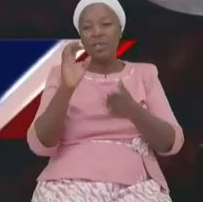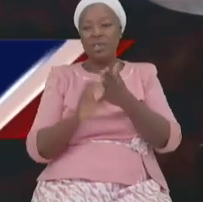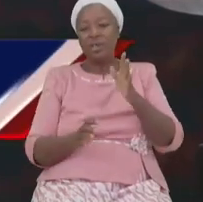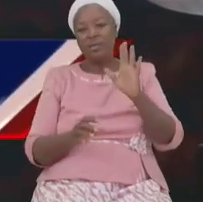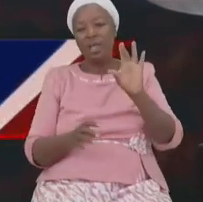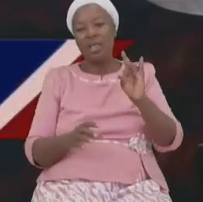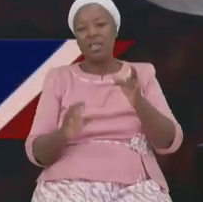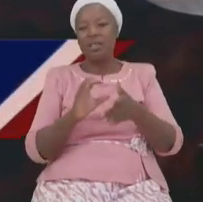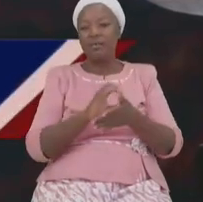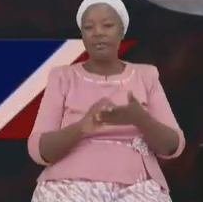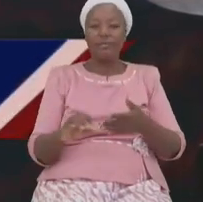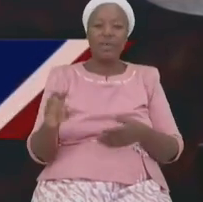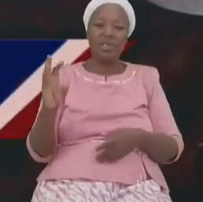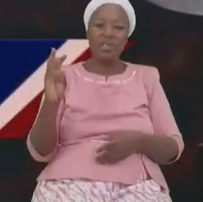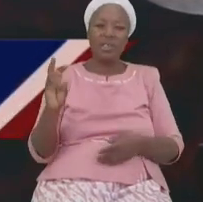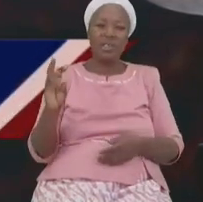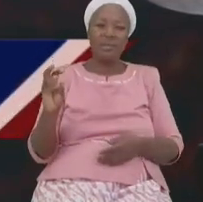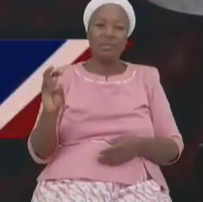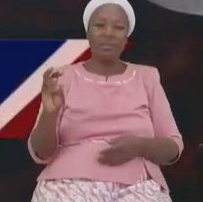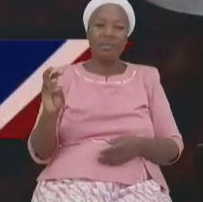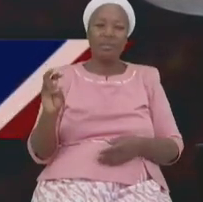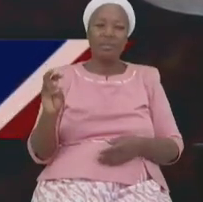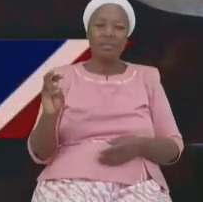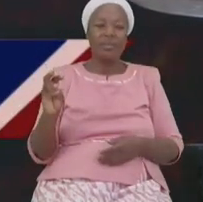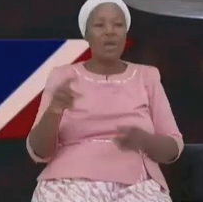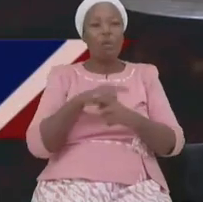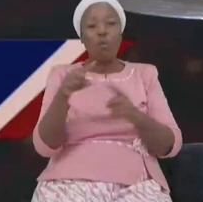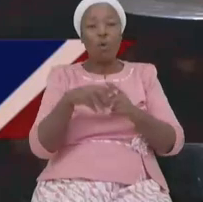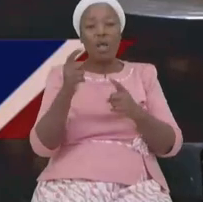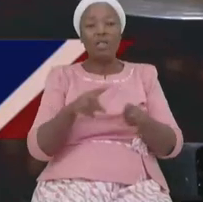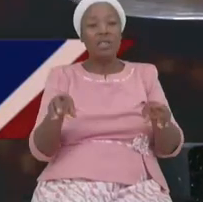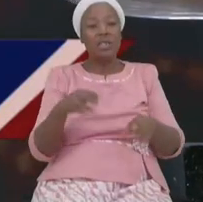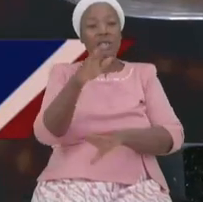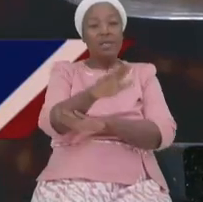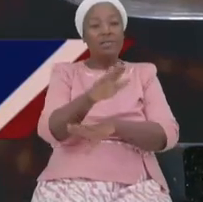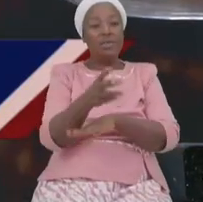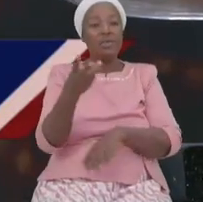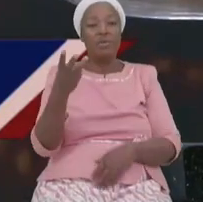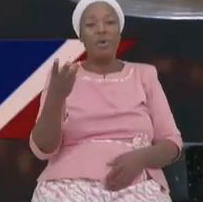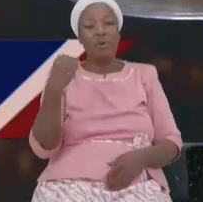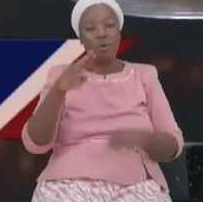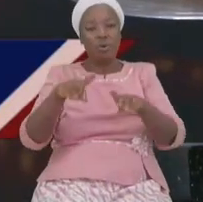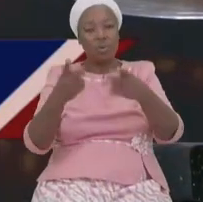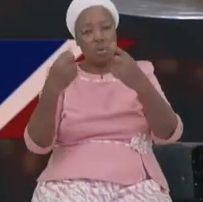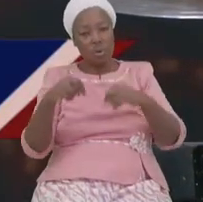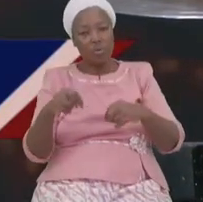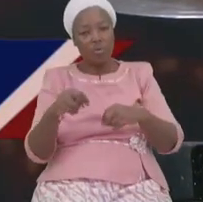lisons verset 16. Dit, le soir on amena auprès de